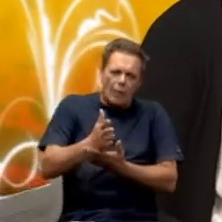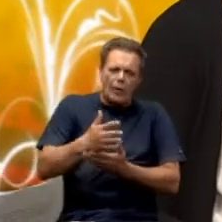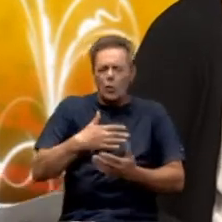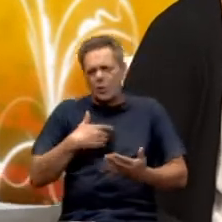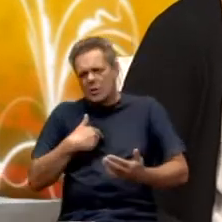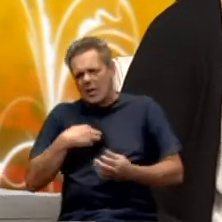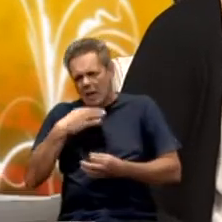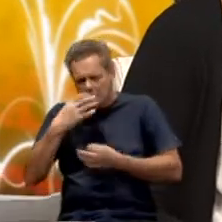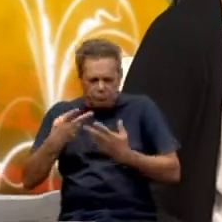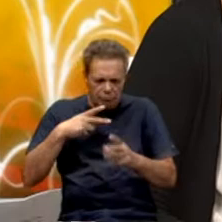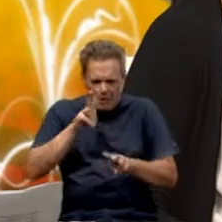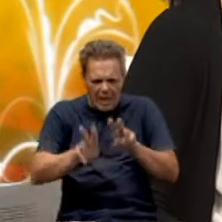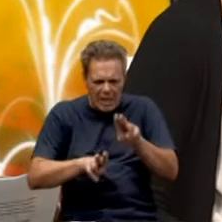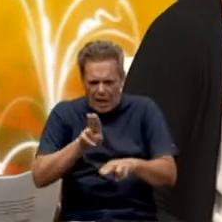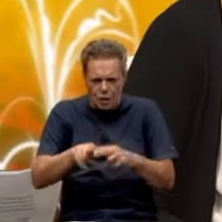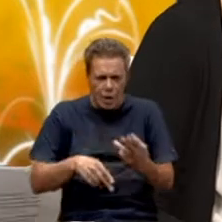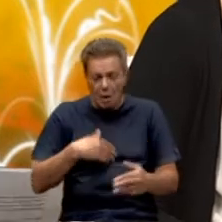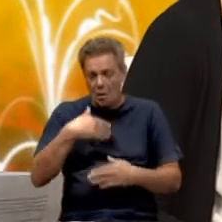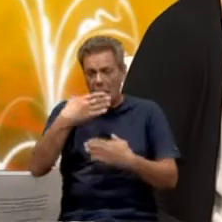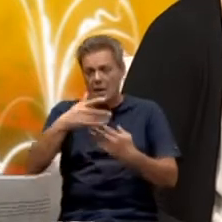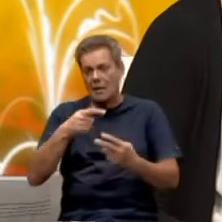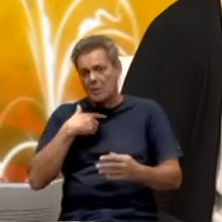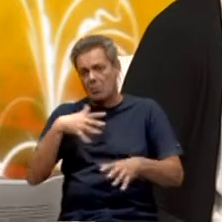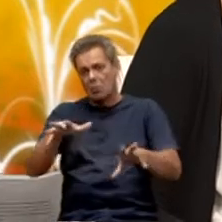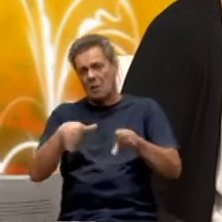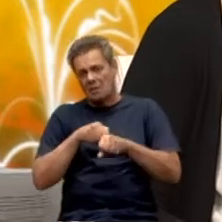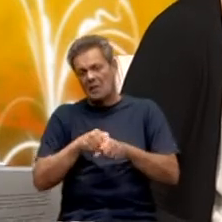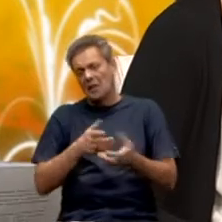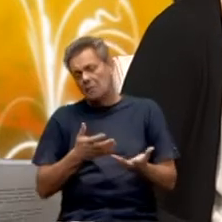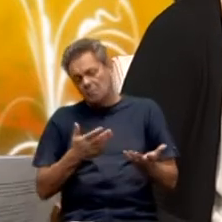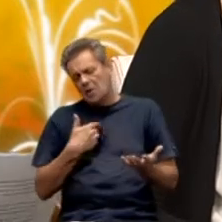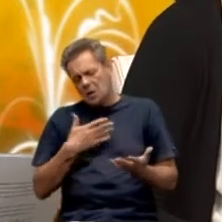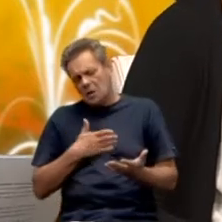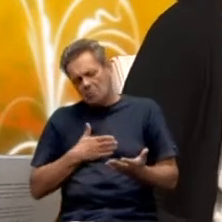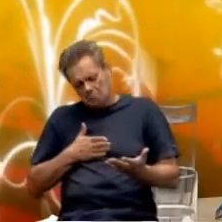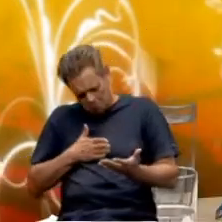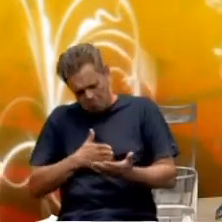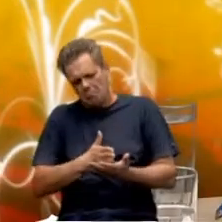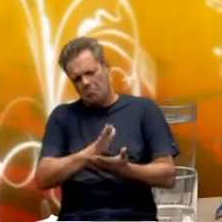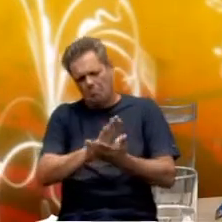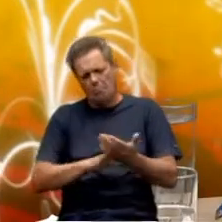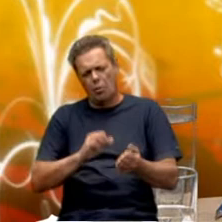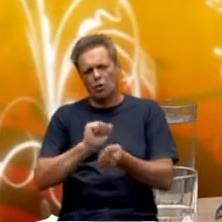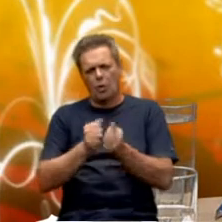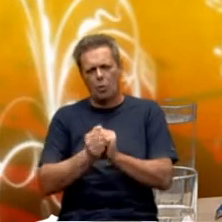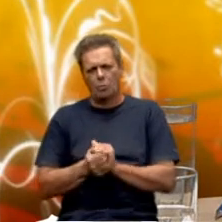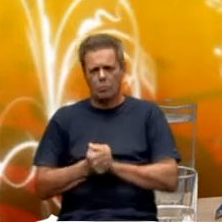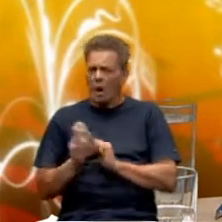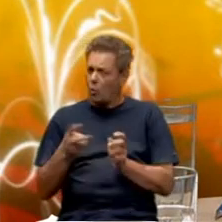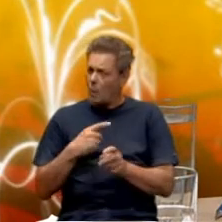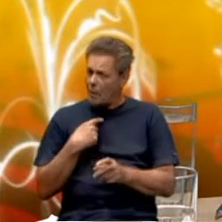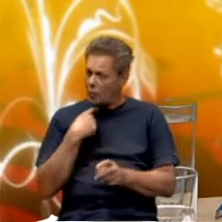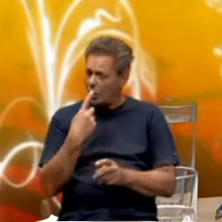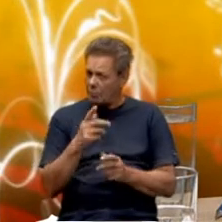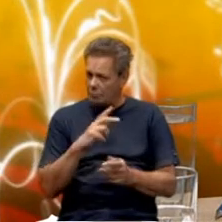liječenje. I zapravo kasnije smo to prihvatili i krenuli u borbu. Ako mi nećete odgovoriti, ne trebate, ali na kojem